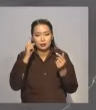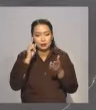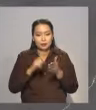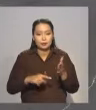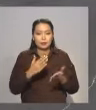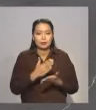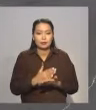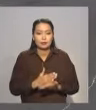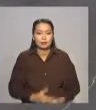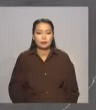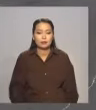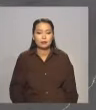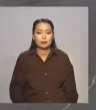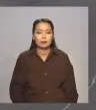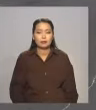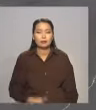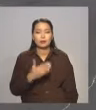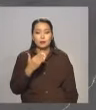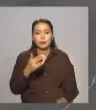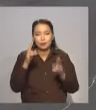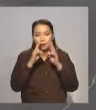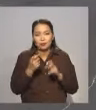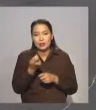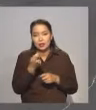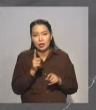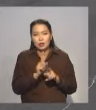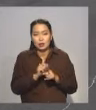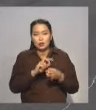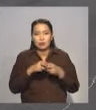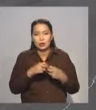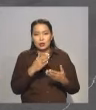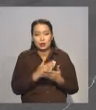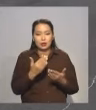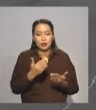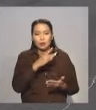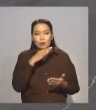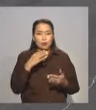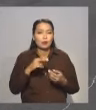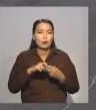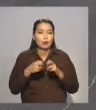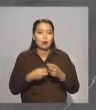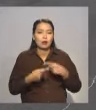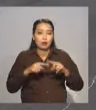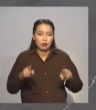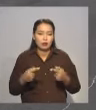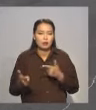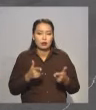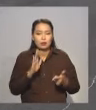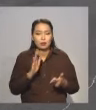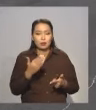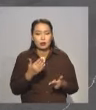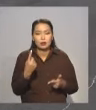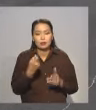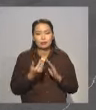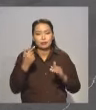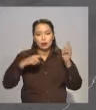Замечания небольшие. Ұлттық орталық тарапынан аздаған ескертпелер бар. Біз кеткен кемшіліктерді қалпына келтіруге дайынбыз. Өткенде бір апта